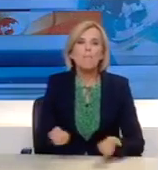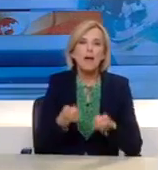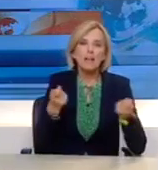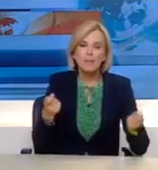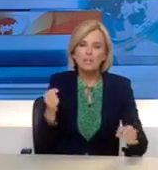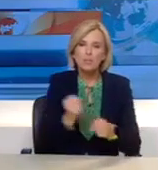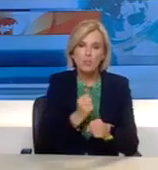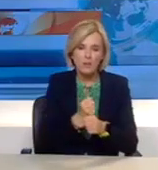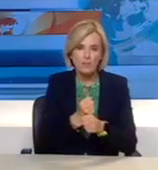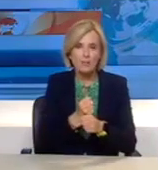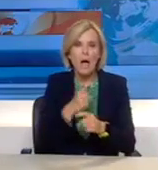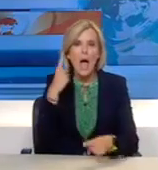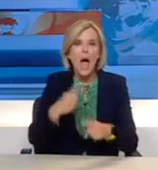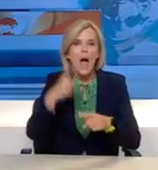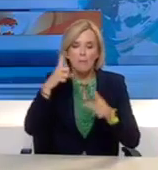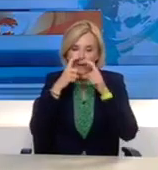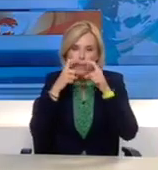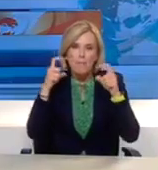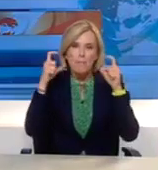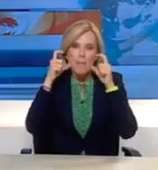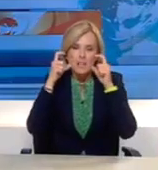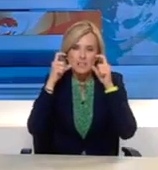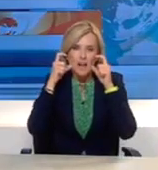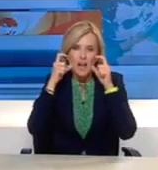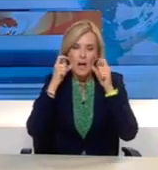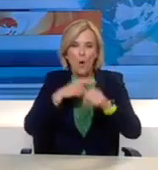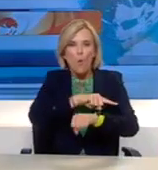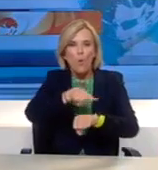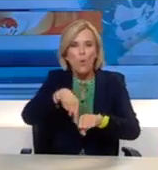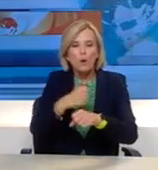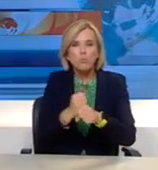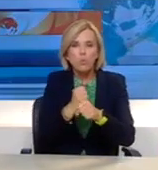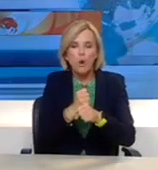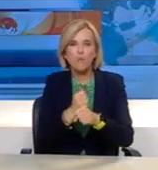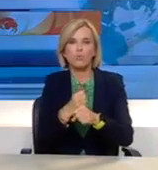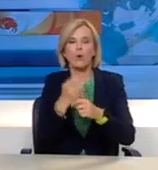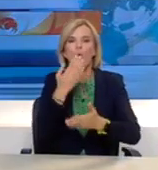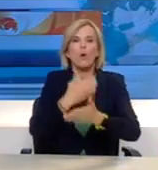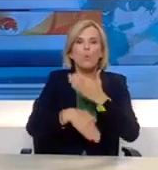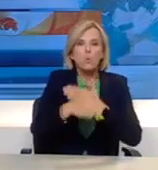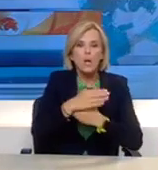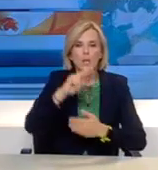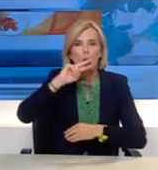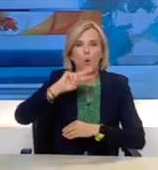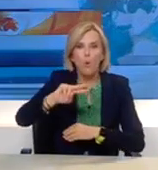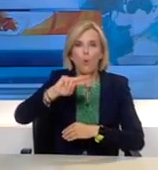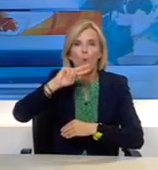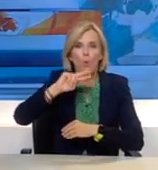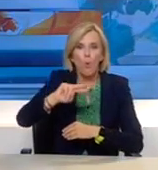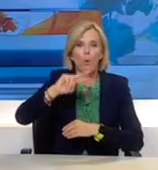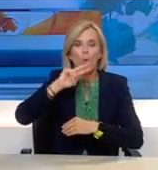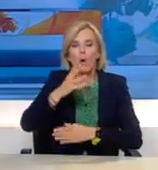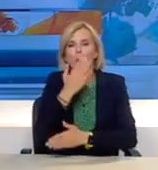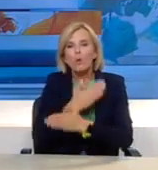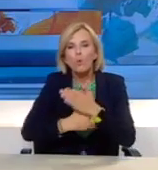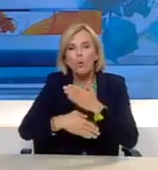μάσκας, πανινής ή ιατρικής, είναι πολύ κουραστική μετά από πολύ ωραία χρήση. Ειδικά τώρα με τις υψηλές θερμοκρασίες. και τις